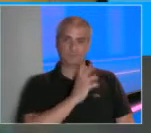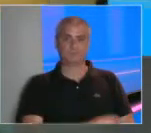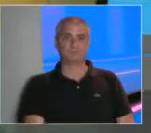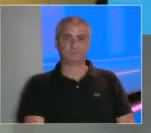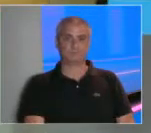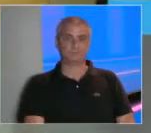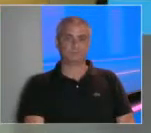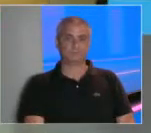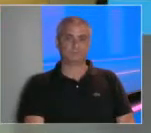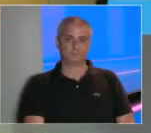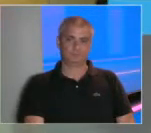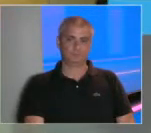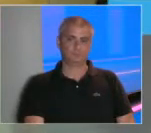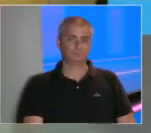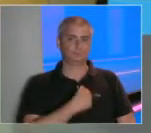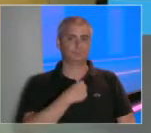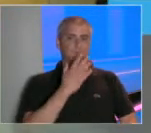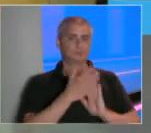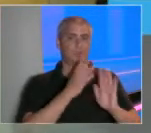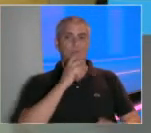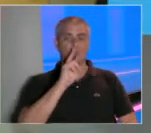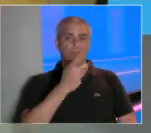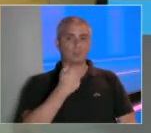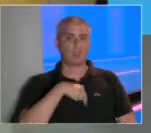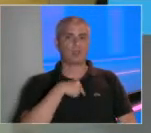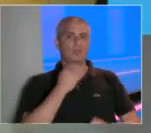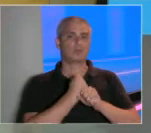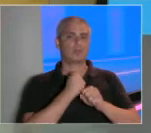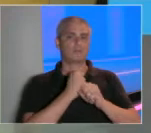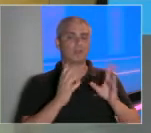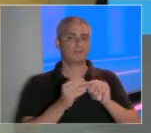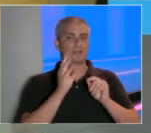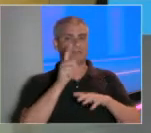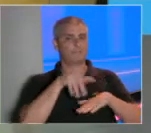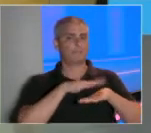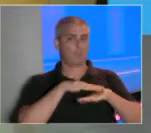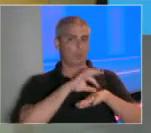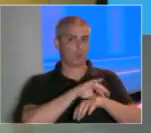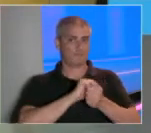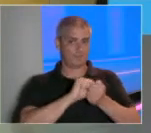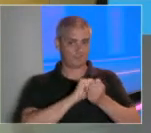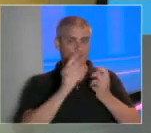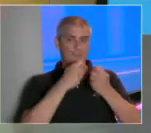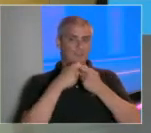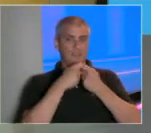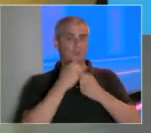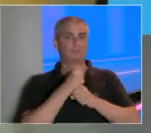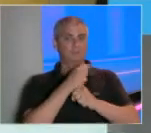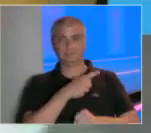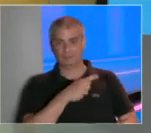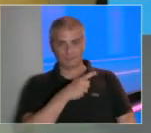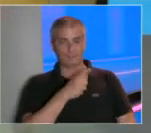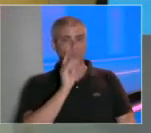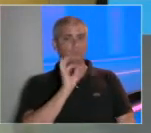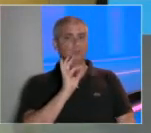אני חוזר ואומר, אנחנו נפעל יחד עם המתמחים ויחד עם הארגונים היציגים